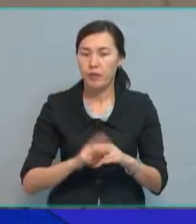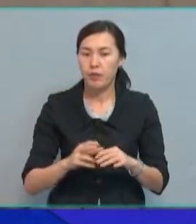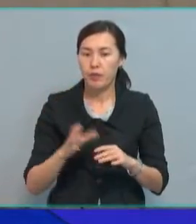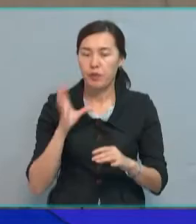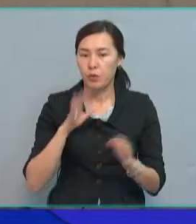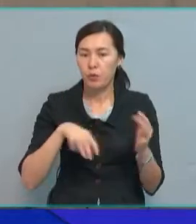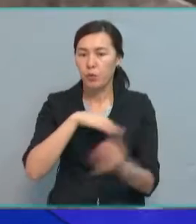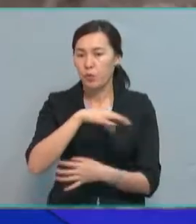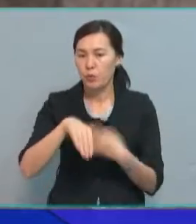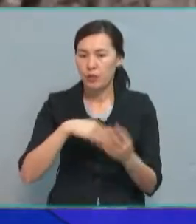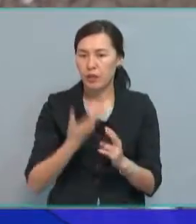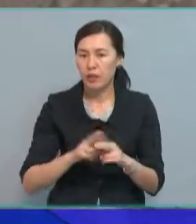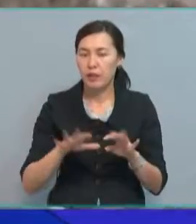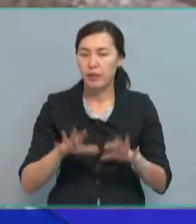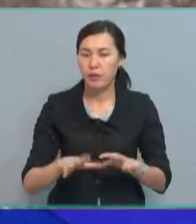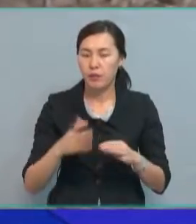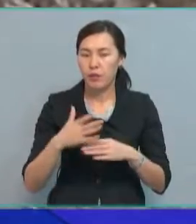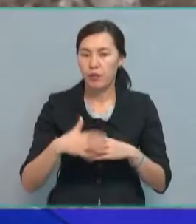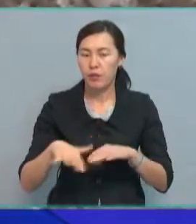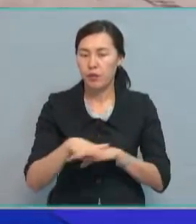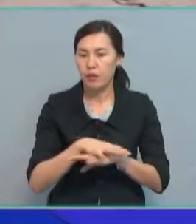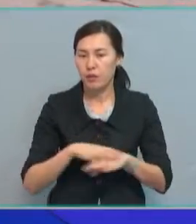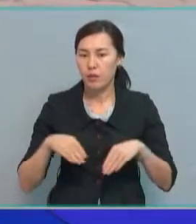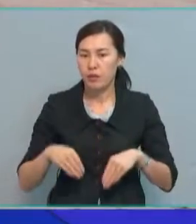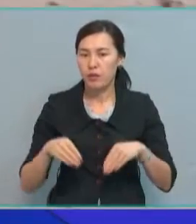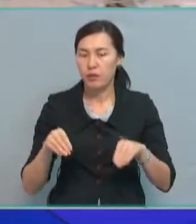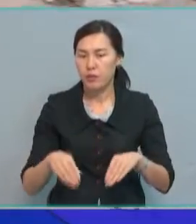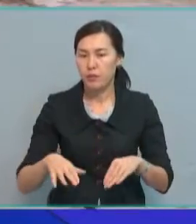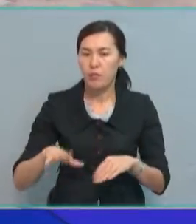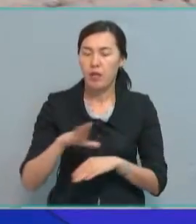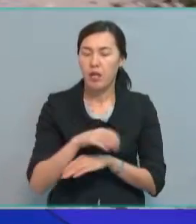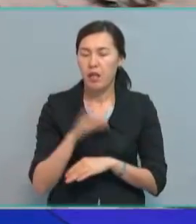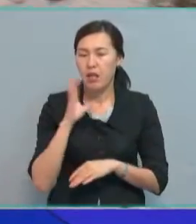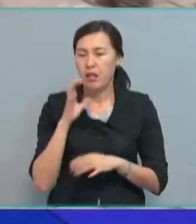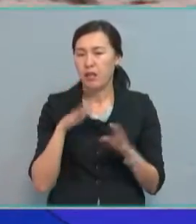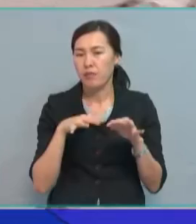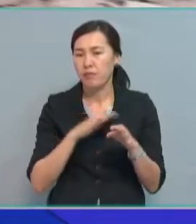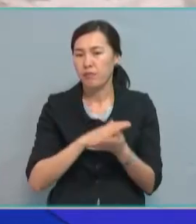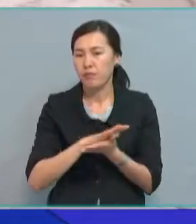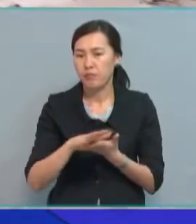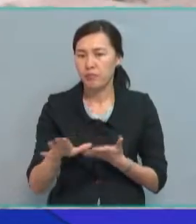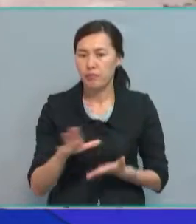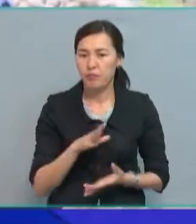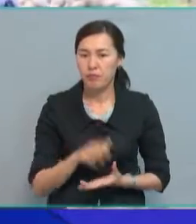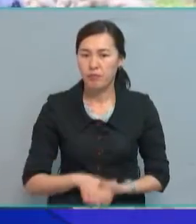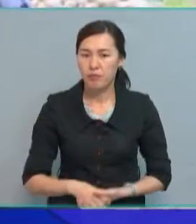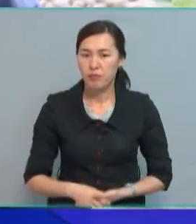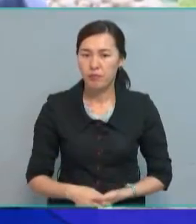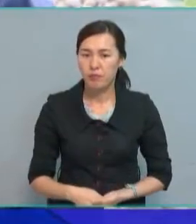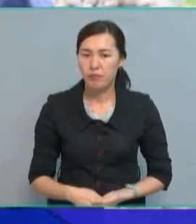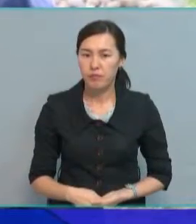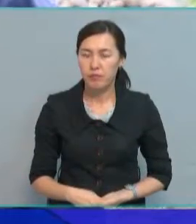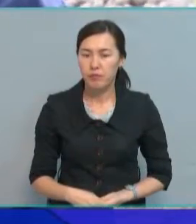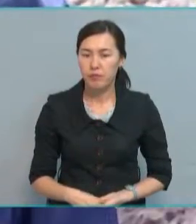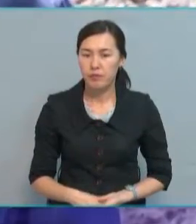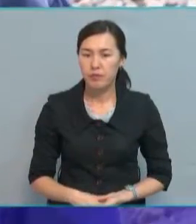іші астан кестең. Ол олма есік алдына еккен қызанақ қиярды да түгел су шайып кетті. Айтырмын, помидор міне көрсетіп